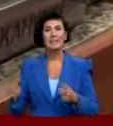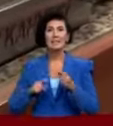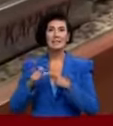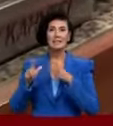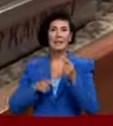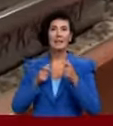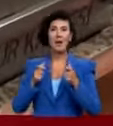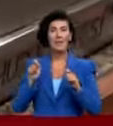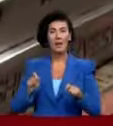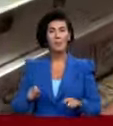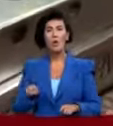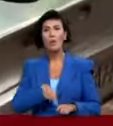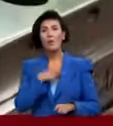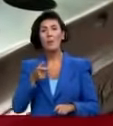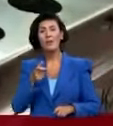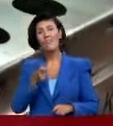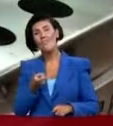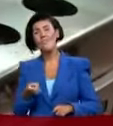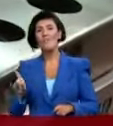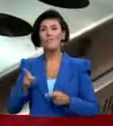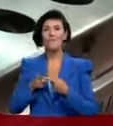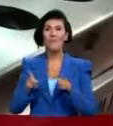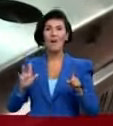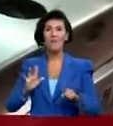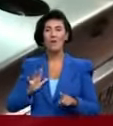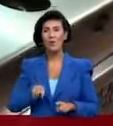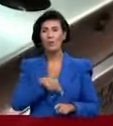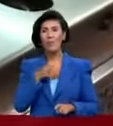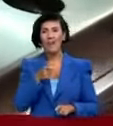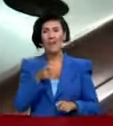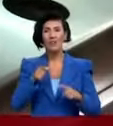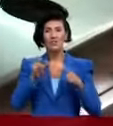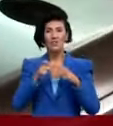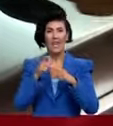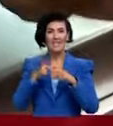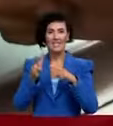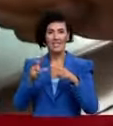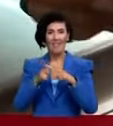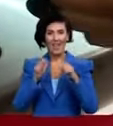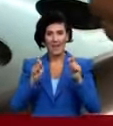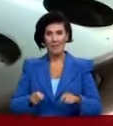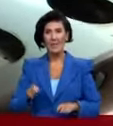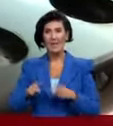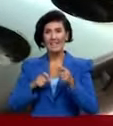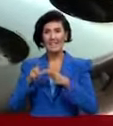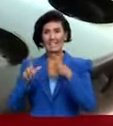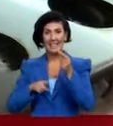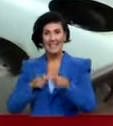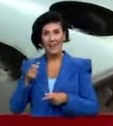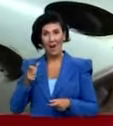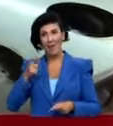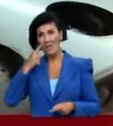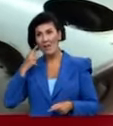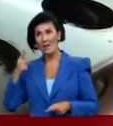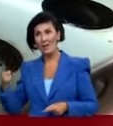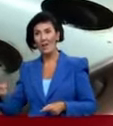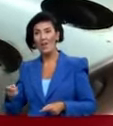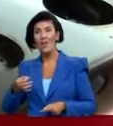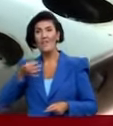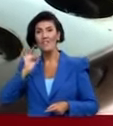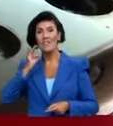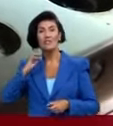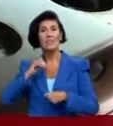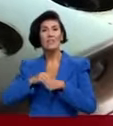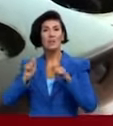ediyor. Tabii normal kahveden farklı yapımı var. Normal kahve cezvede yapılırken işte isli kahve ekranlara yansıdığı gibi